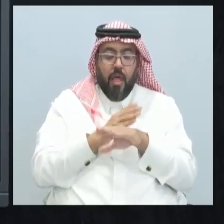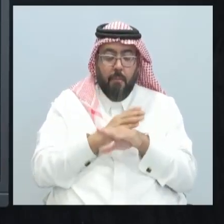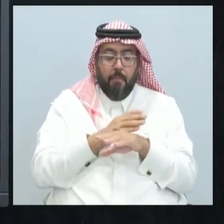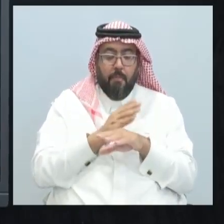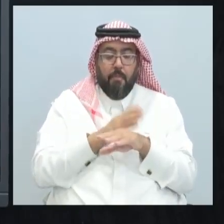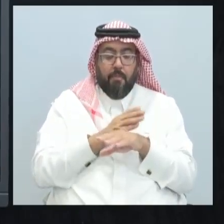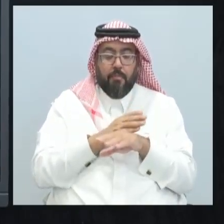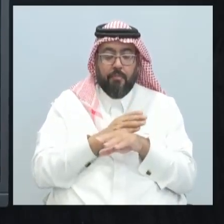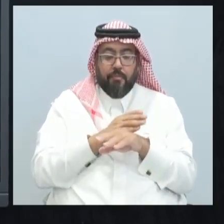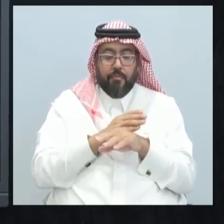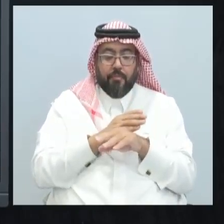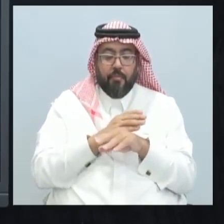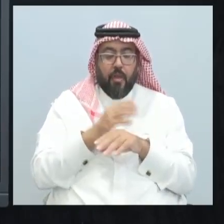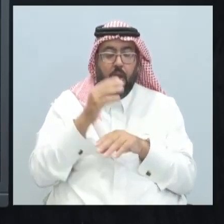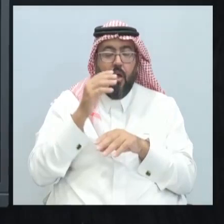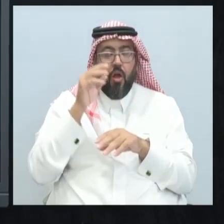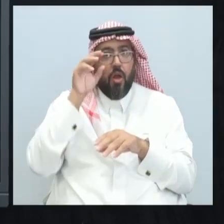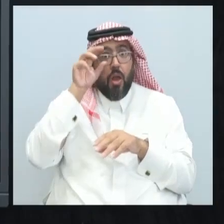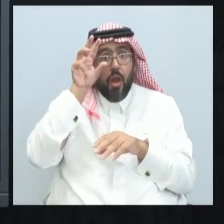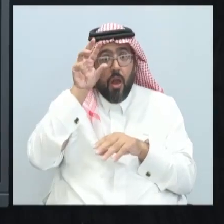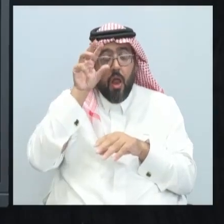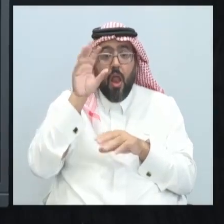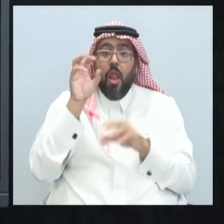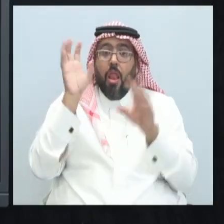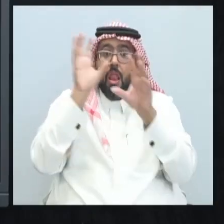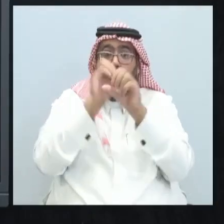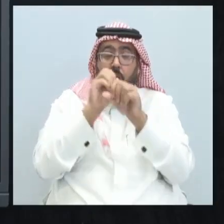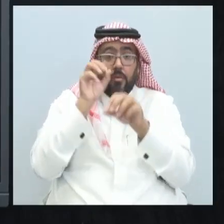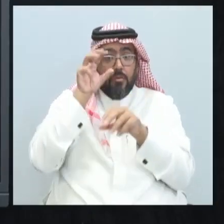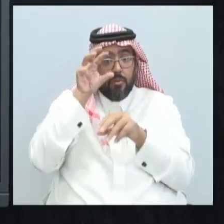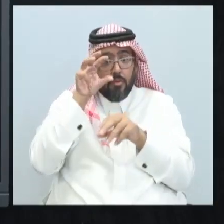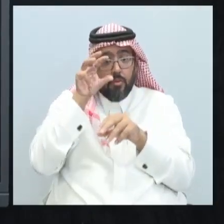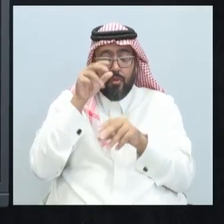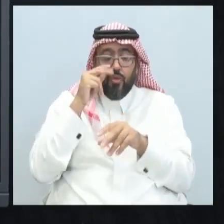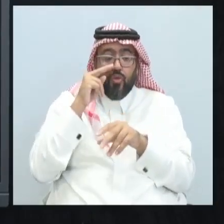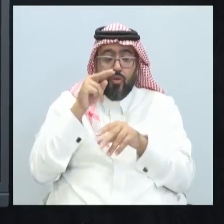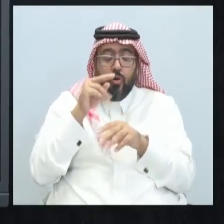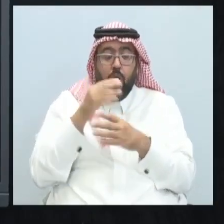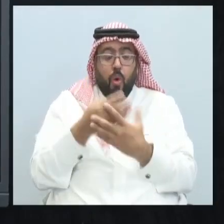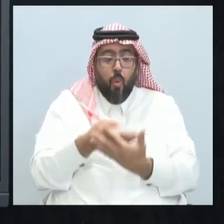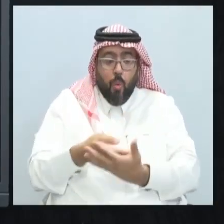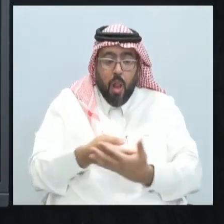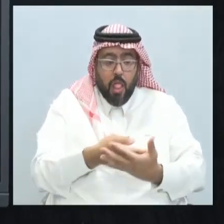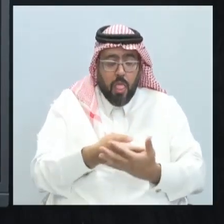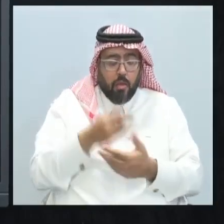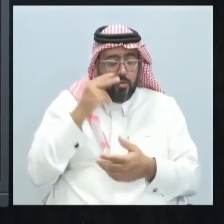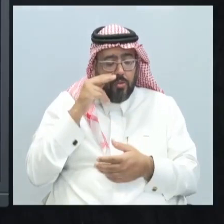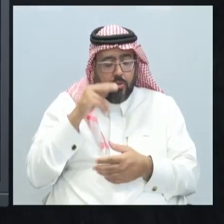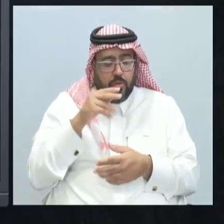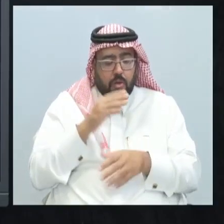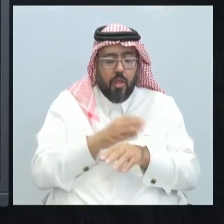وتتعب وتسهر الليالي لاجل طفلها ولاجل مولودها فتجد انها